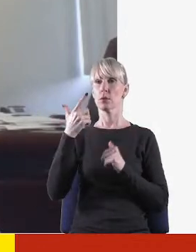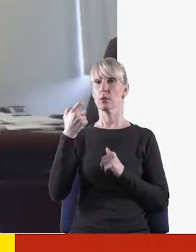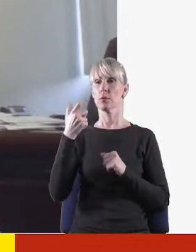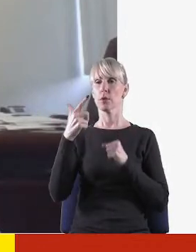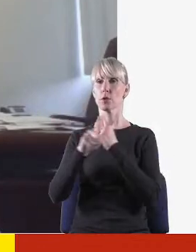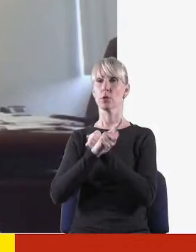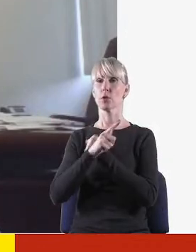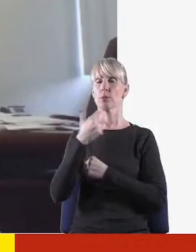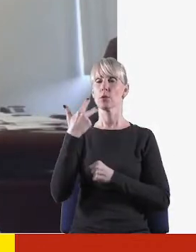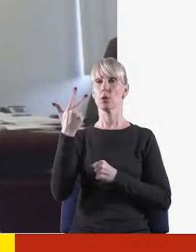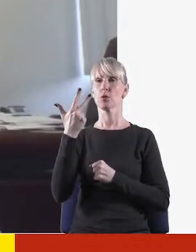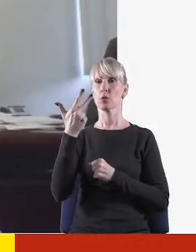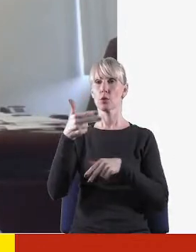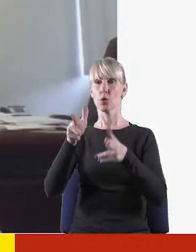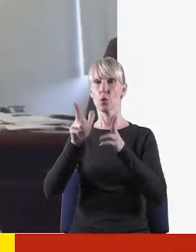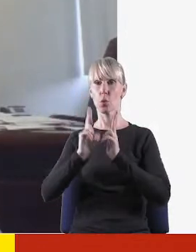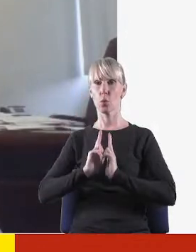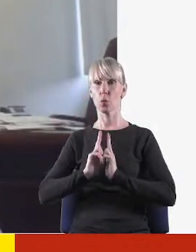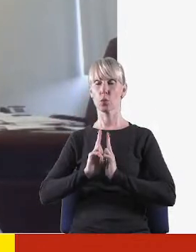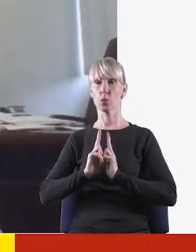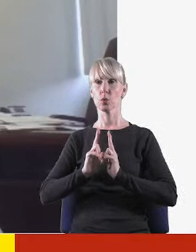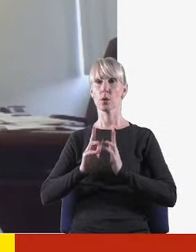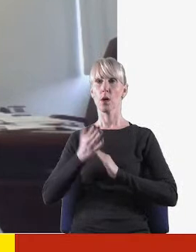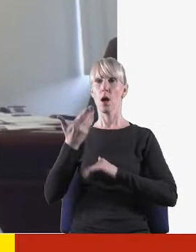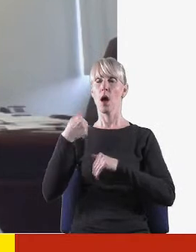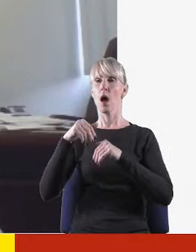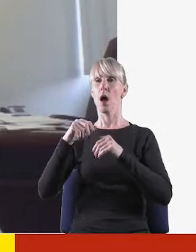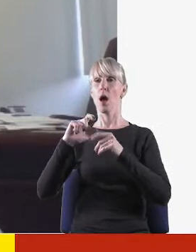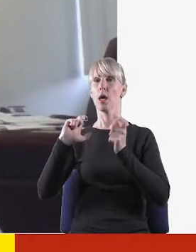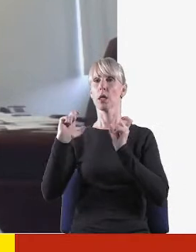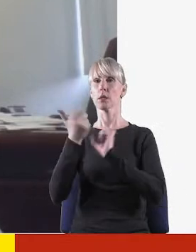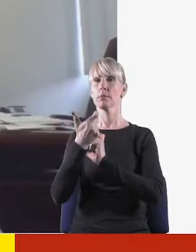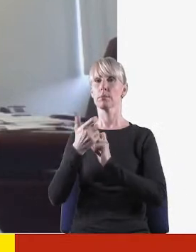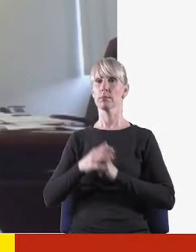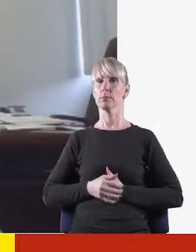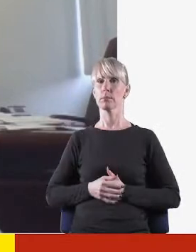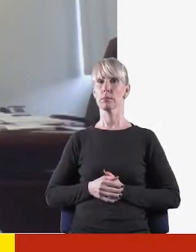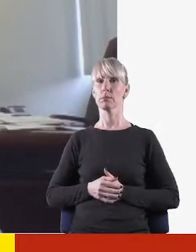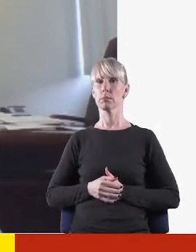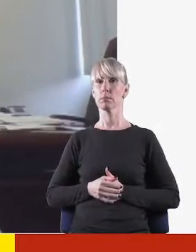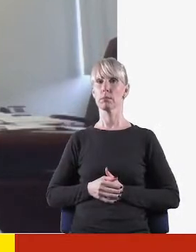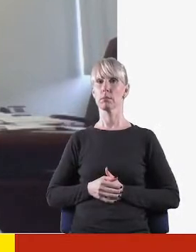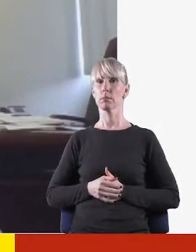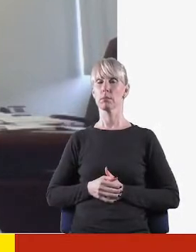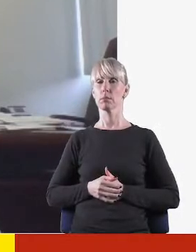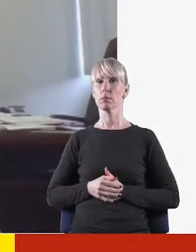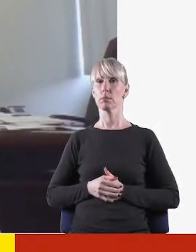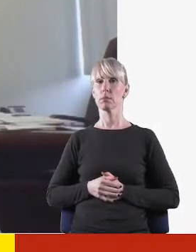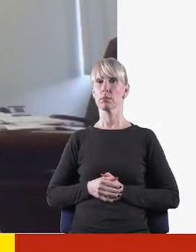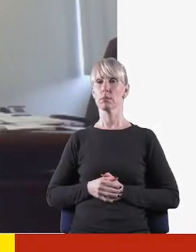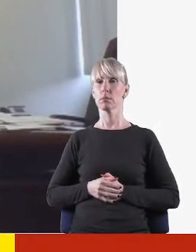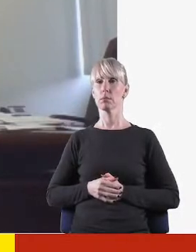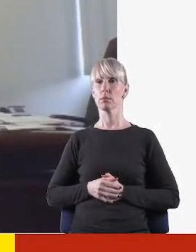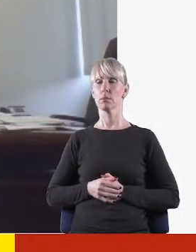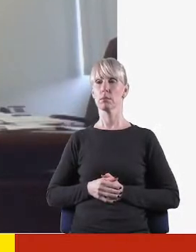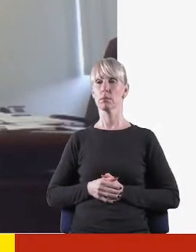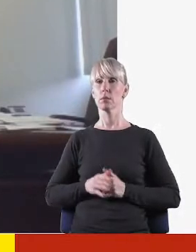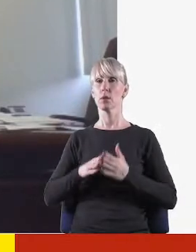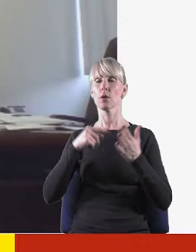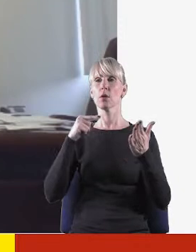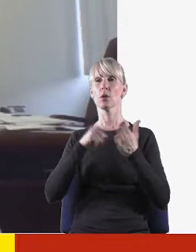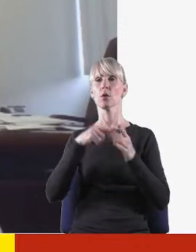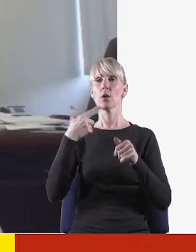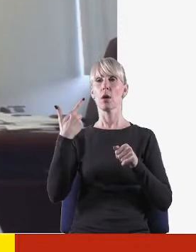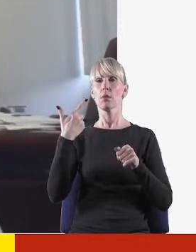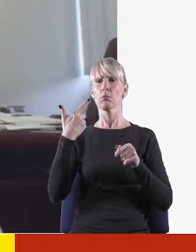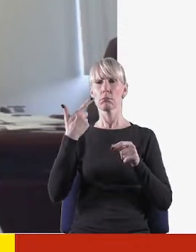273 łóżka izolacyjne. I właśnie w dniu 23